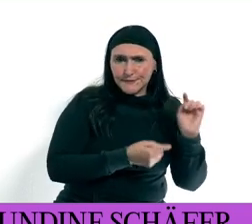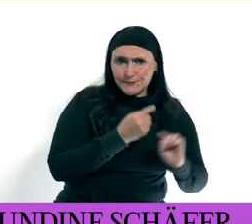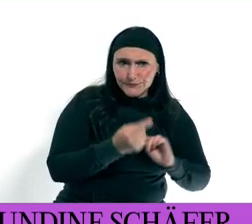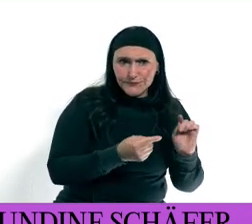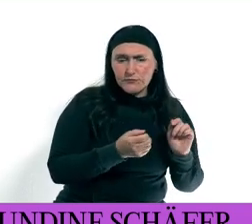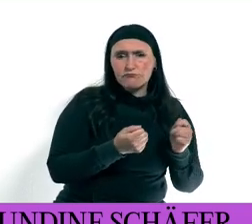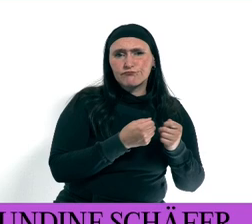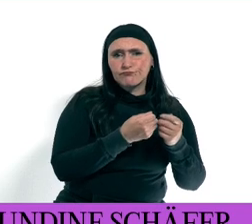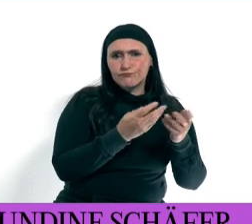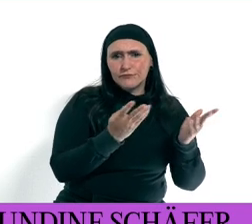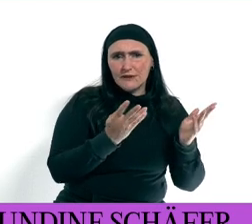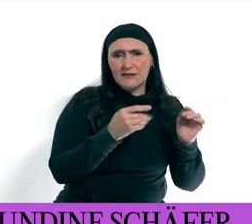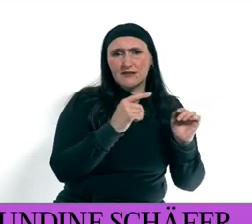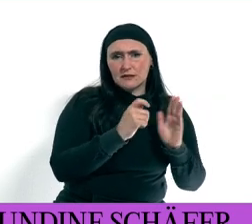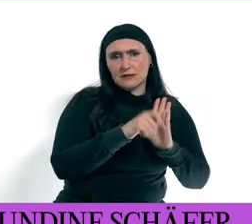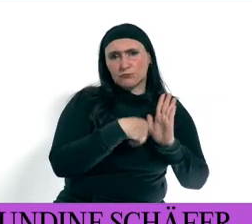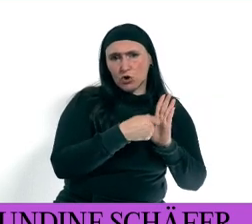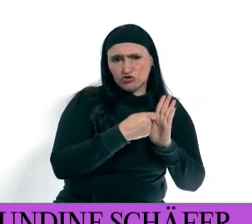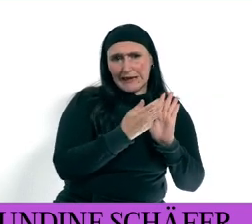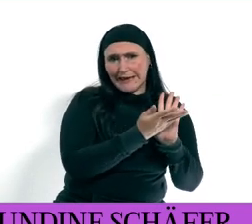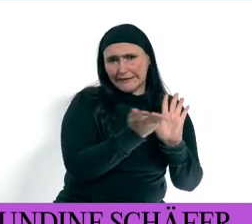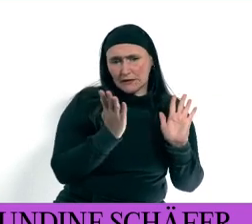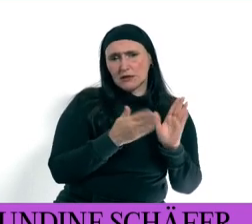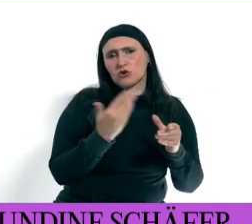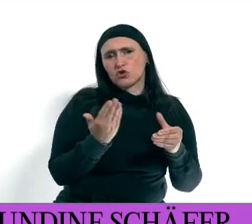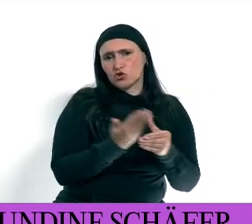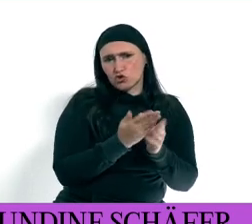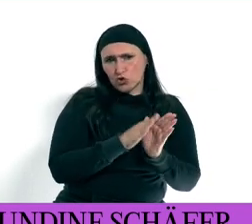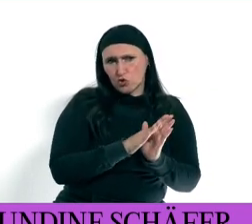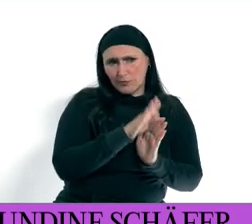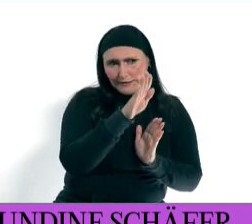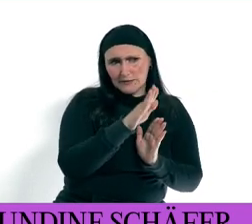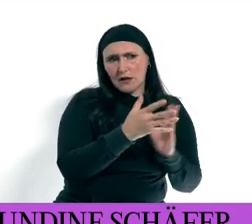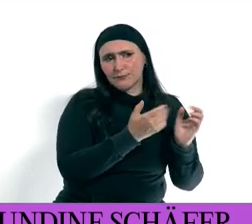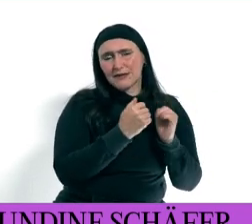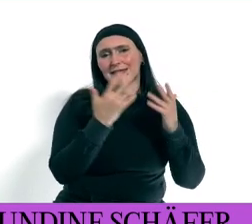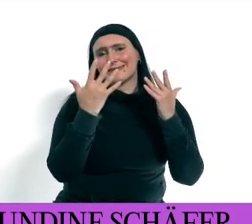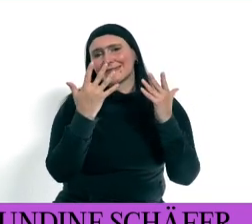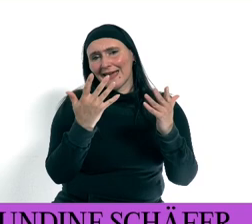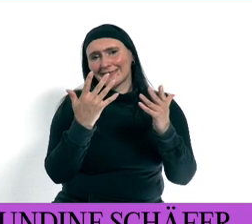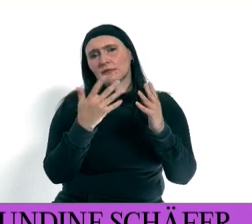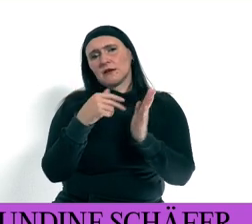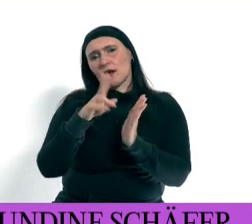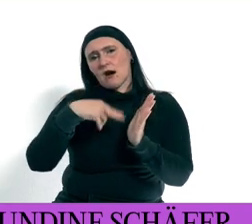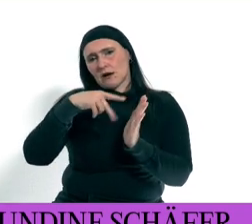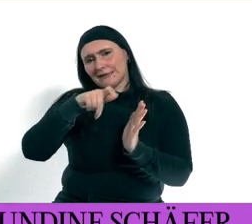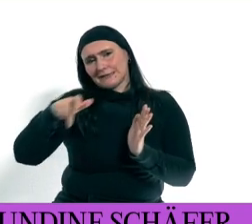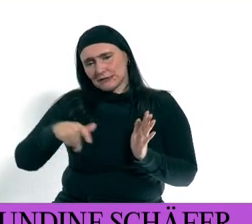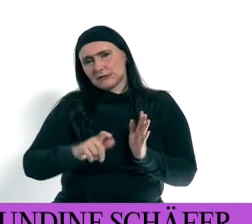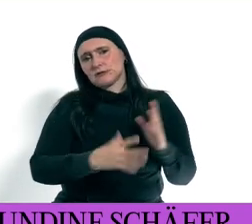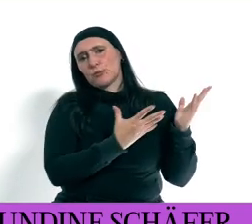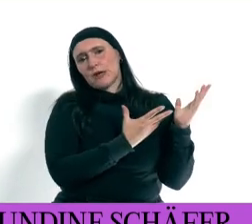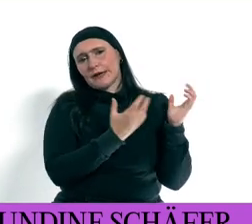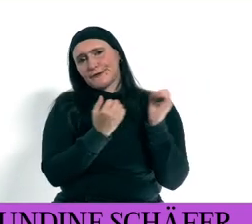wir aktuell noch arbeiten. Der Abschluss ist geplant für die Documenta 15.